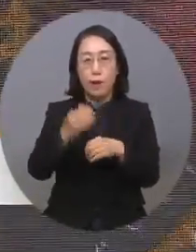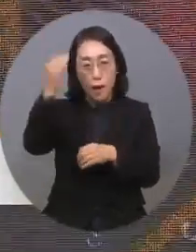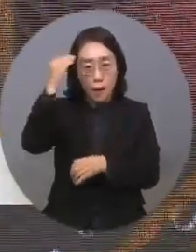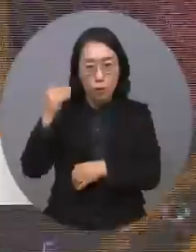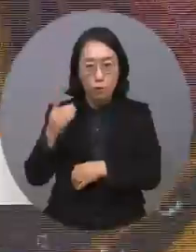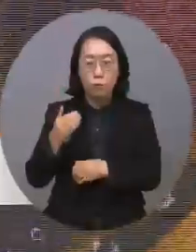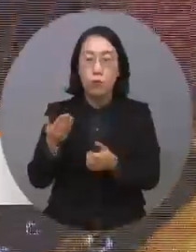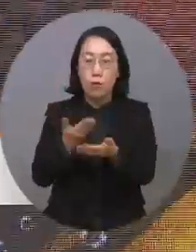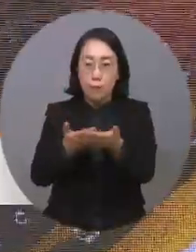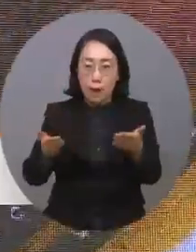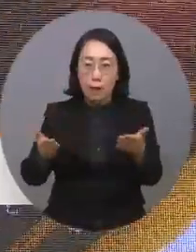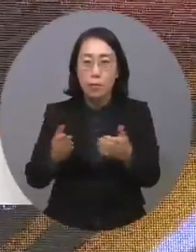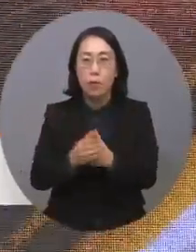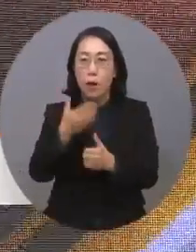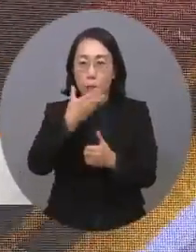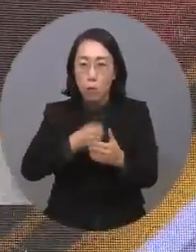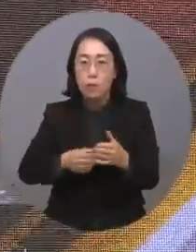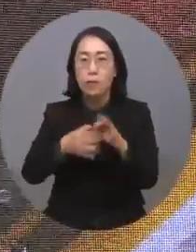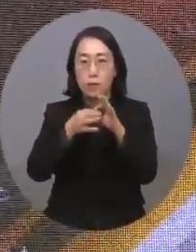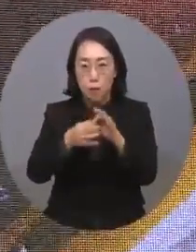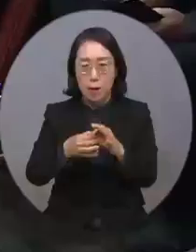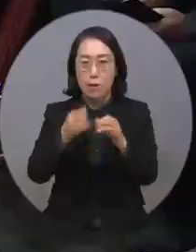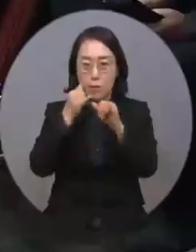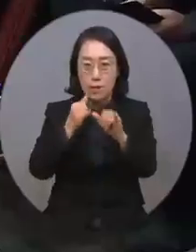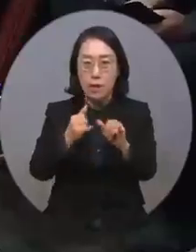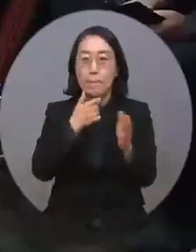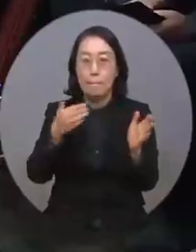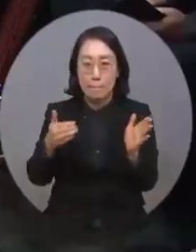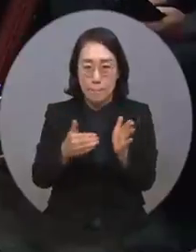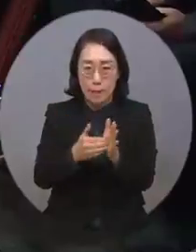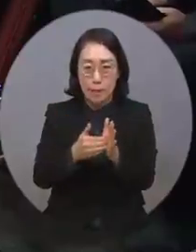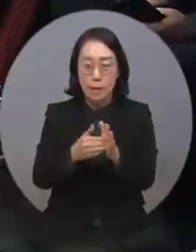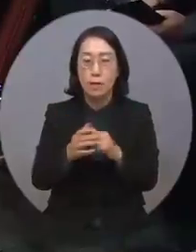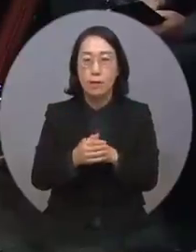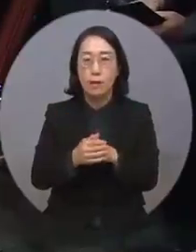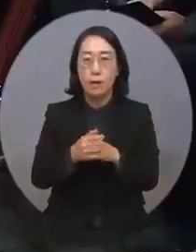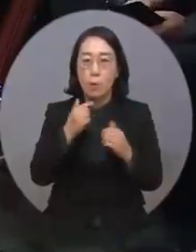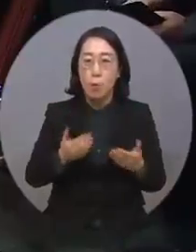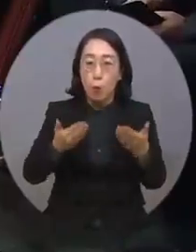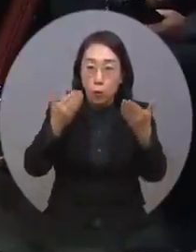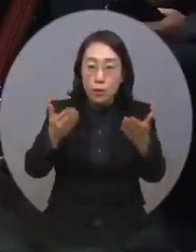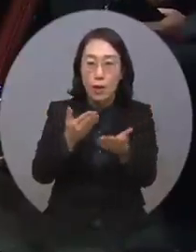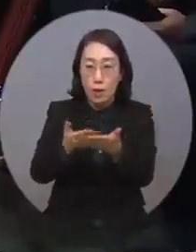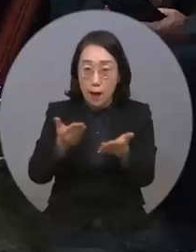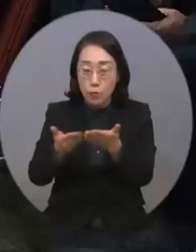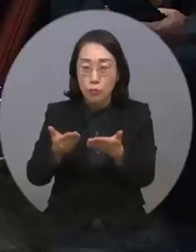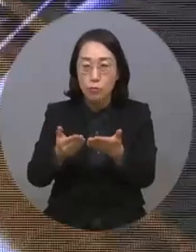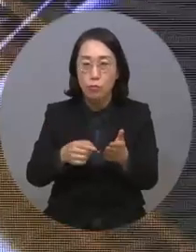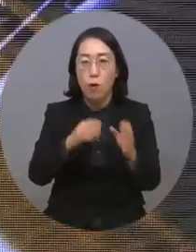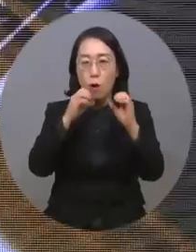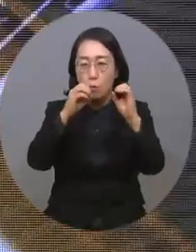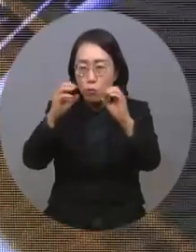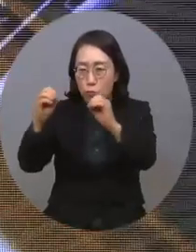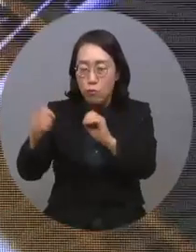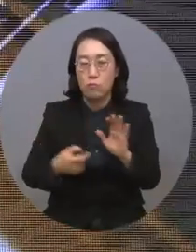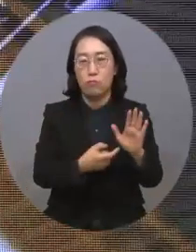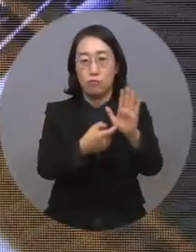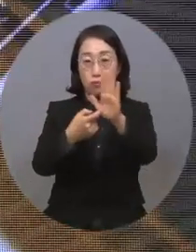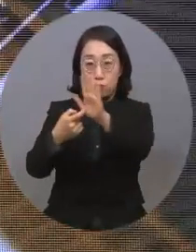나눔과 배려 복지 대상을 교체했습니다 복지세상을 봉사와 나눔문화를 널리 알리고